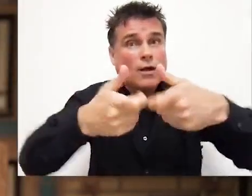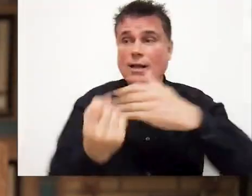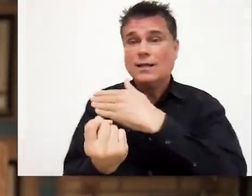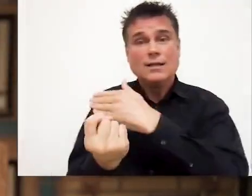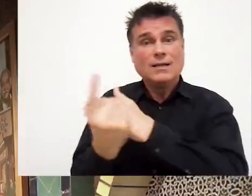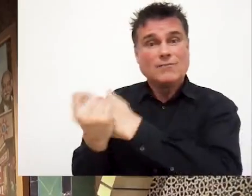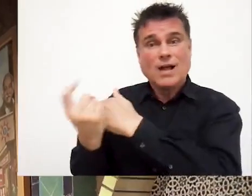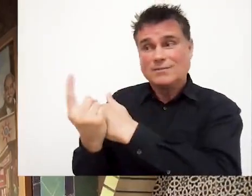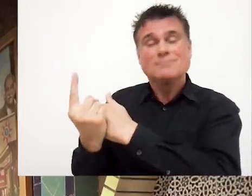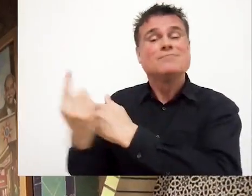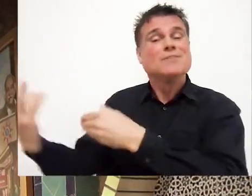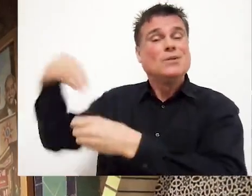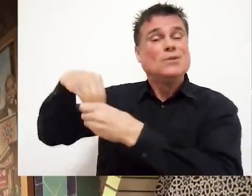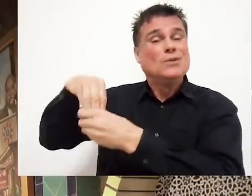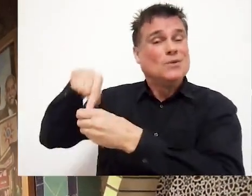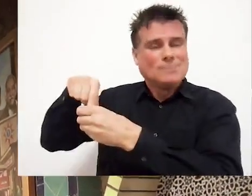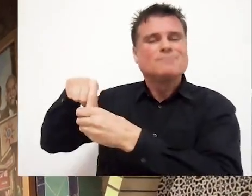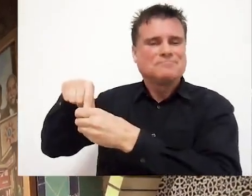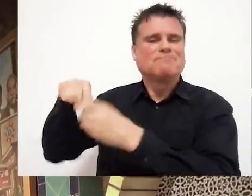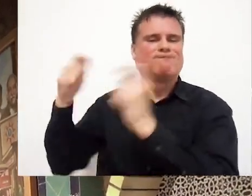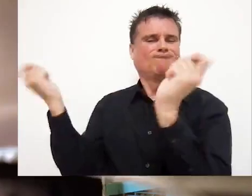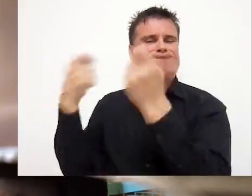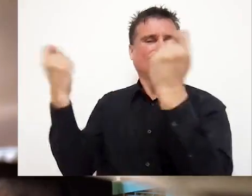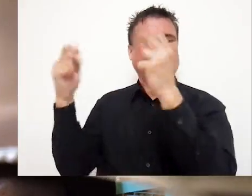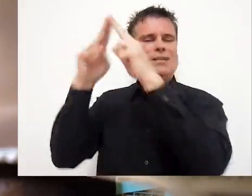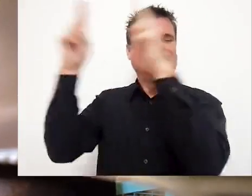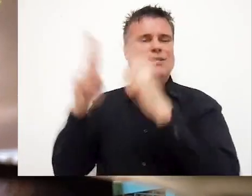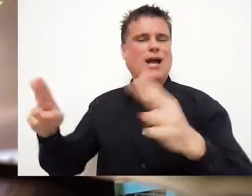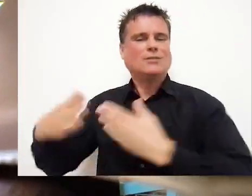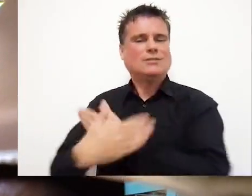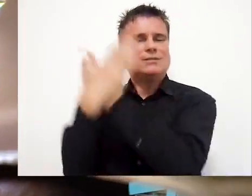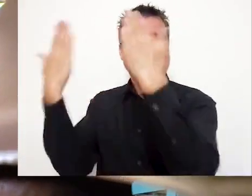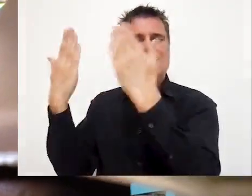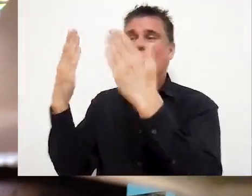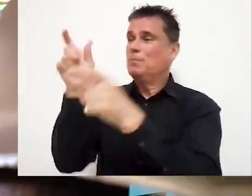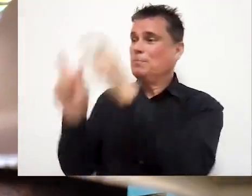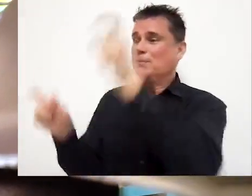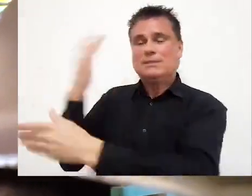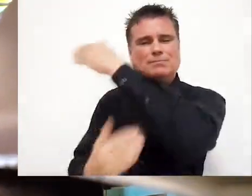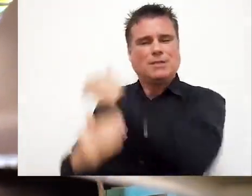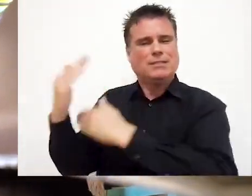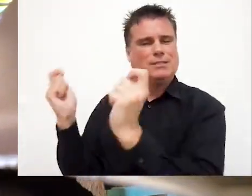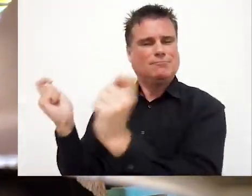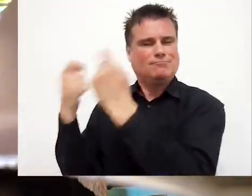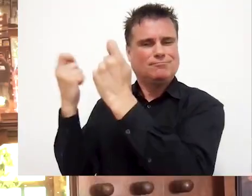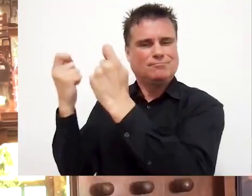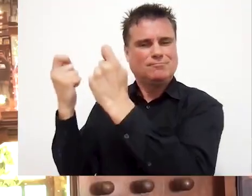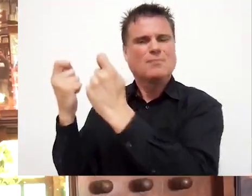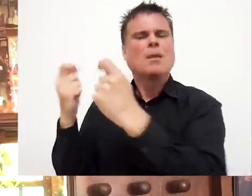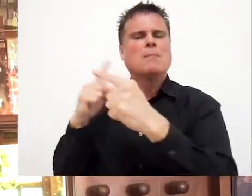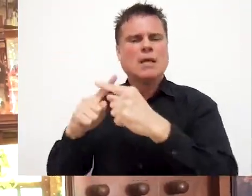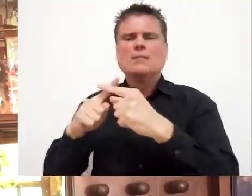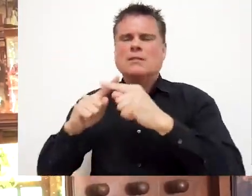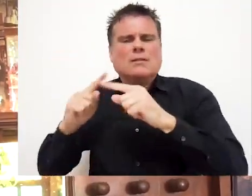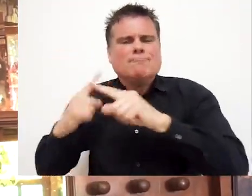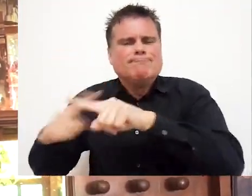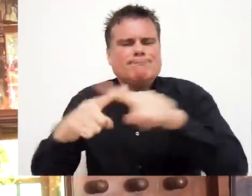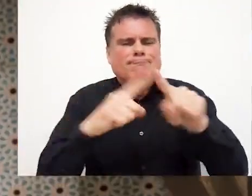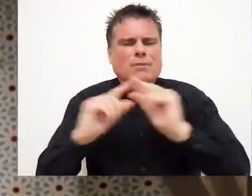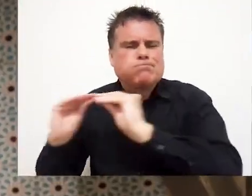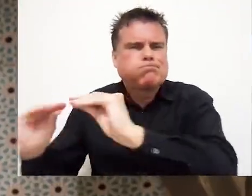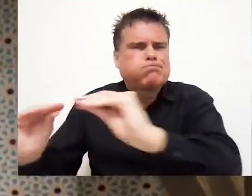الورش والمؤتمرات والإيفنتات بما فيها الكرنفال اليوم العالمي لأشخاص ذوي الإعاقة وكثير من